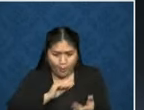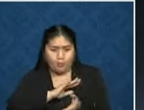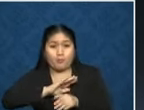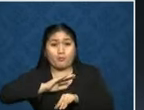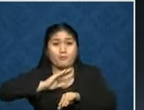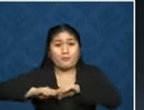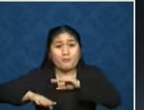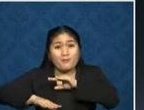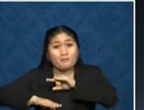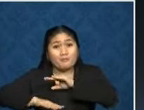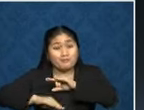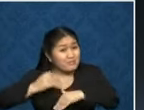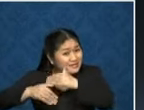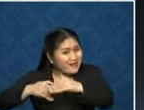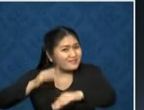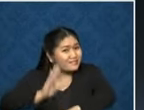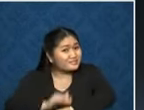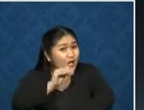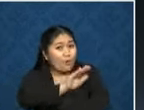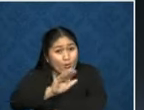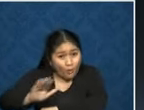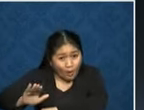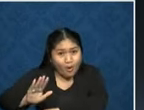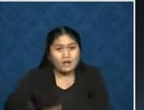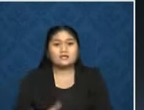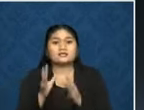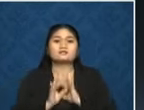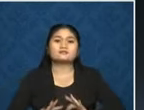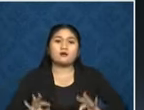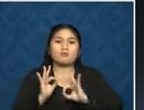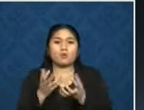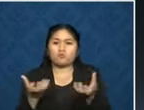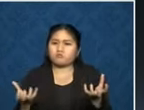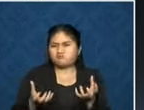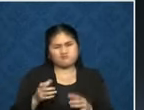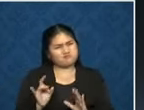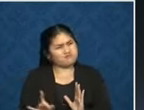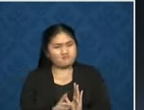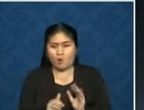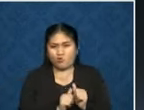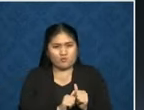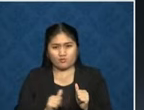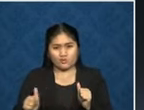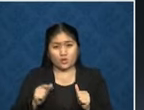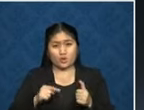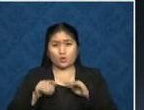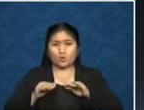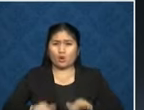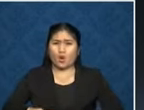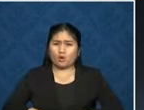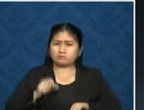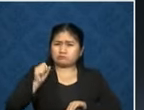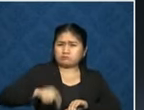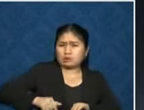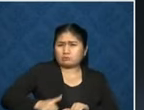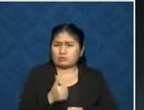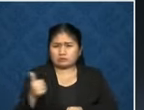าะด้านของนักเรียนและที่สำคัญไปกว่านั้นก็คือเป็นเครื่องมือที่มีประสิทธิภาพอย่างมากในการช่วยลดภาระซ้ำซ้อนของคุณ